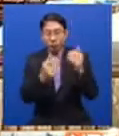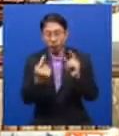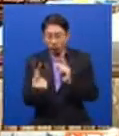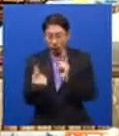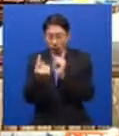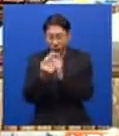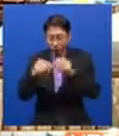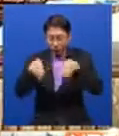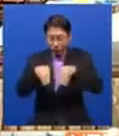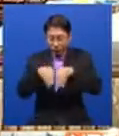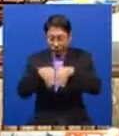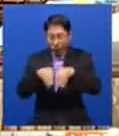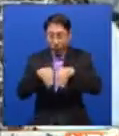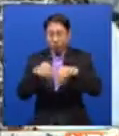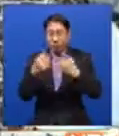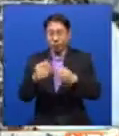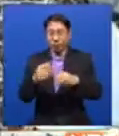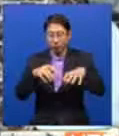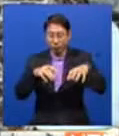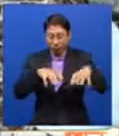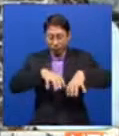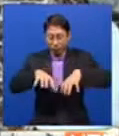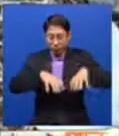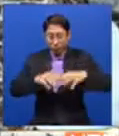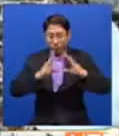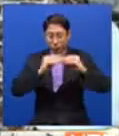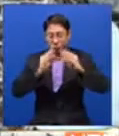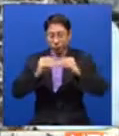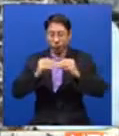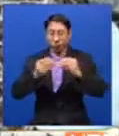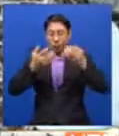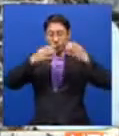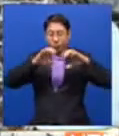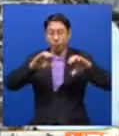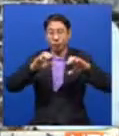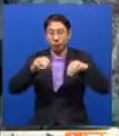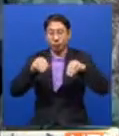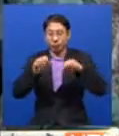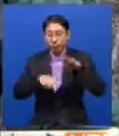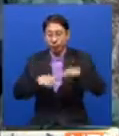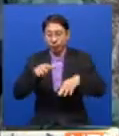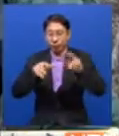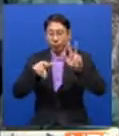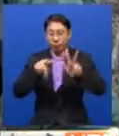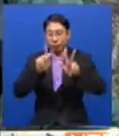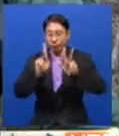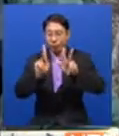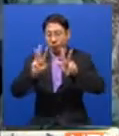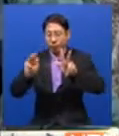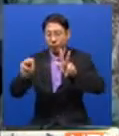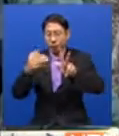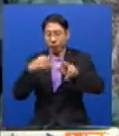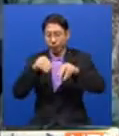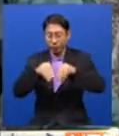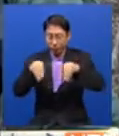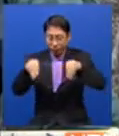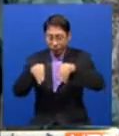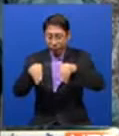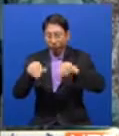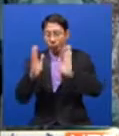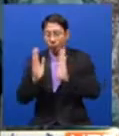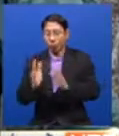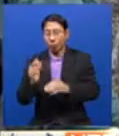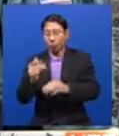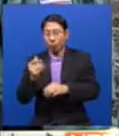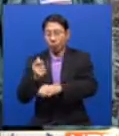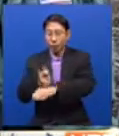บเนี่ยอยู่ห่างจากสถานที่จัดประชุมครม.สัญจรไม่ไกลเพียงแค่ประมาณสัก3กิโลเมตรเท่านั้นเองนะคะคนที่พบเนี่ยนะคะเป็นแรงง